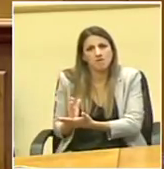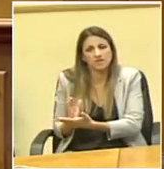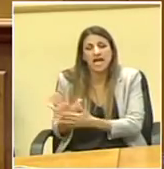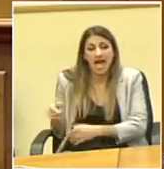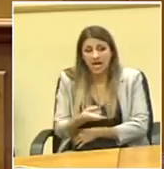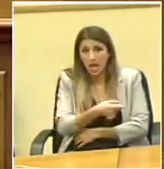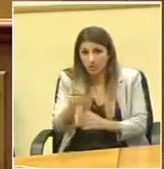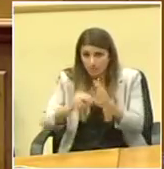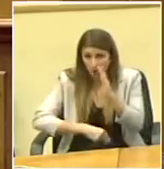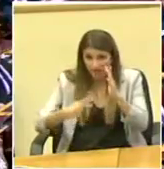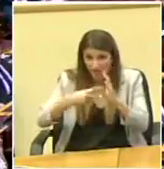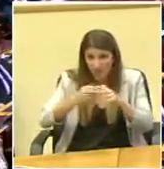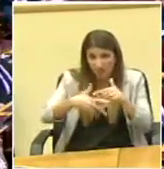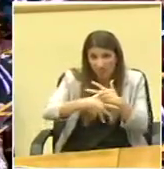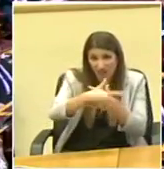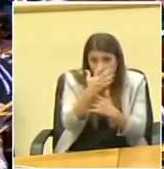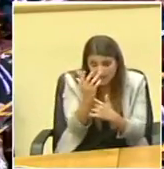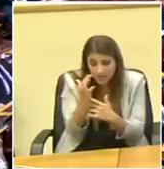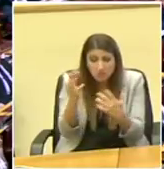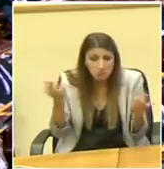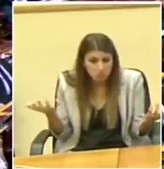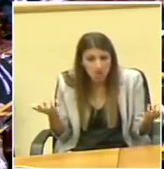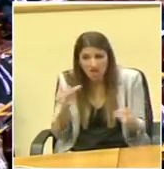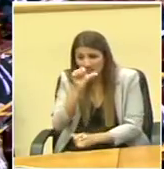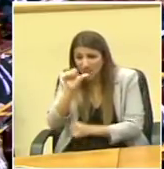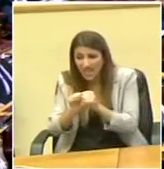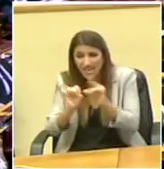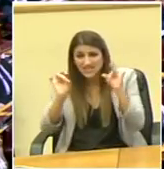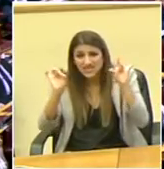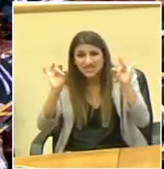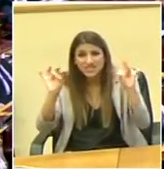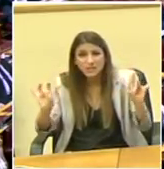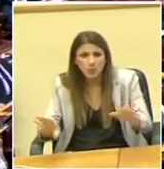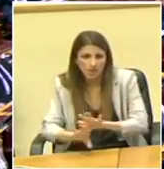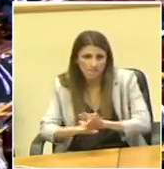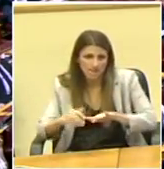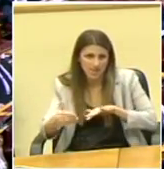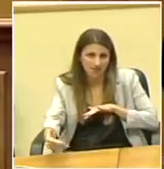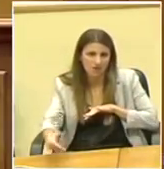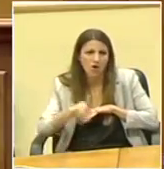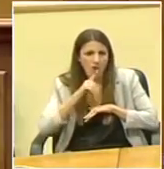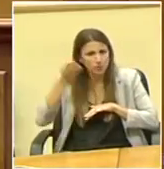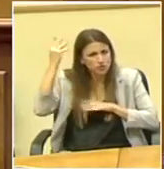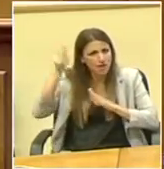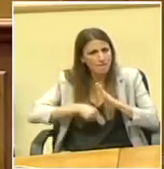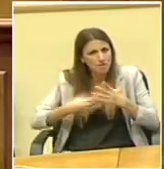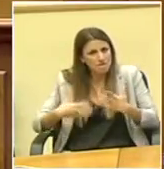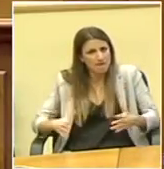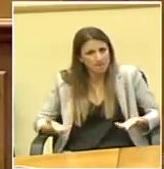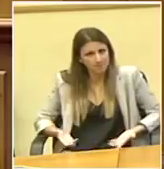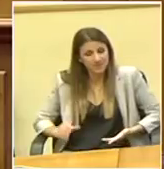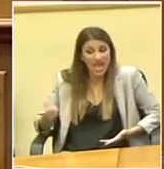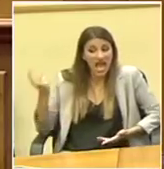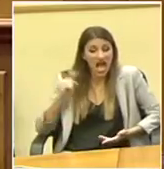υπογράψατε το 2015, τίποτα δεν έχει αλλάξει μετά. Διαβάζω ένα άλλο